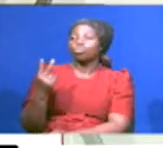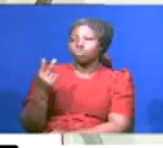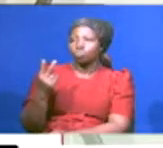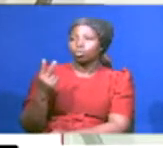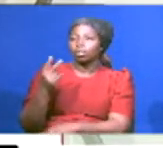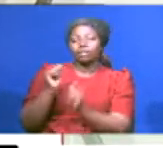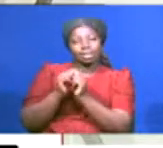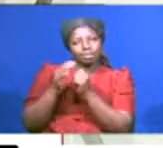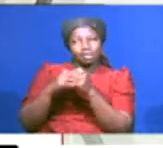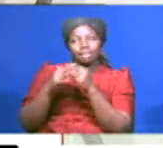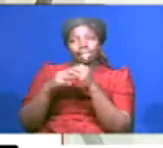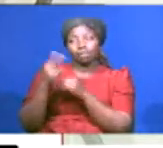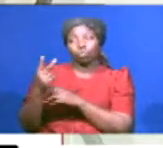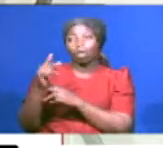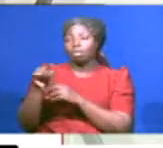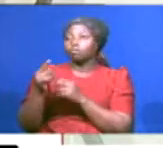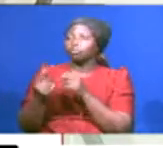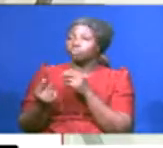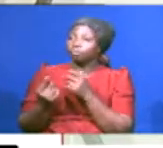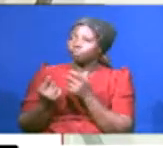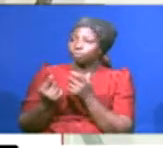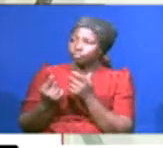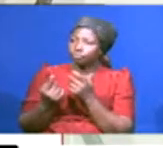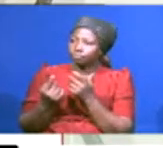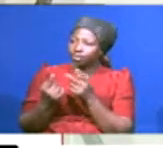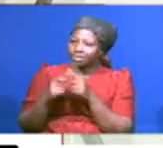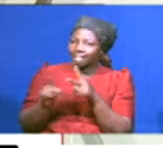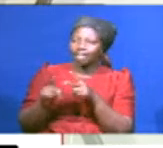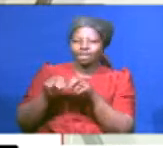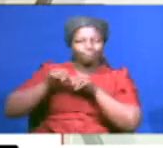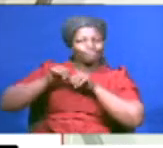92. Yes, they recorded it. So it became a hit